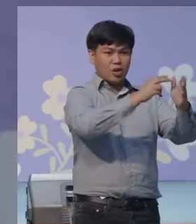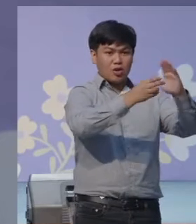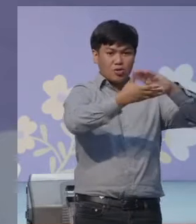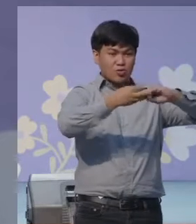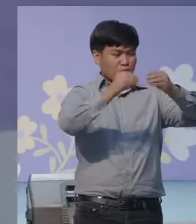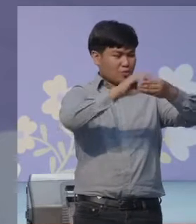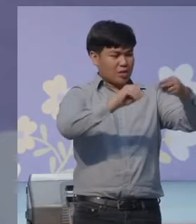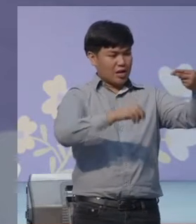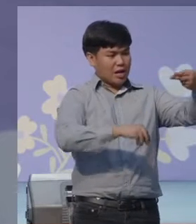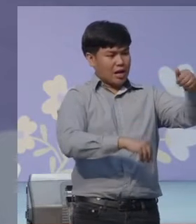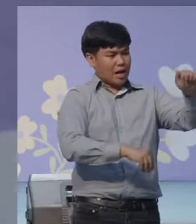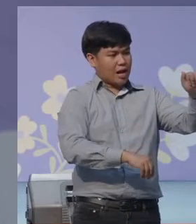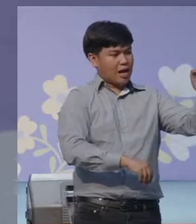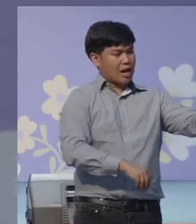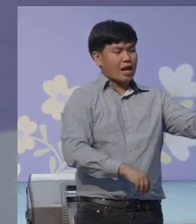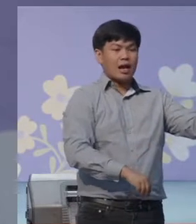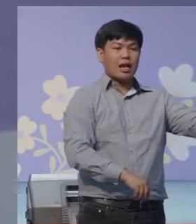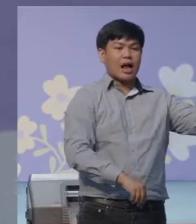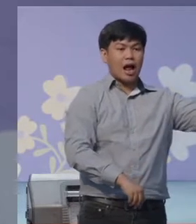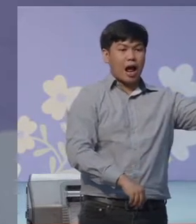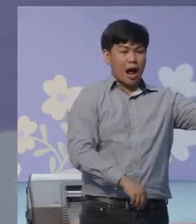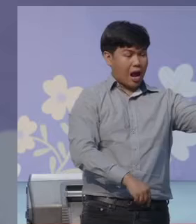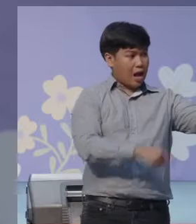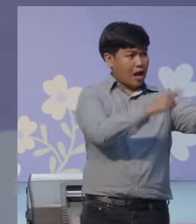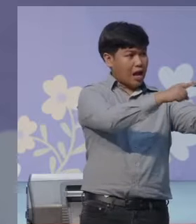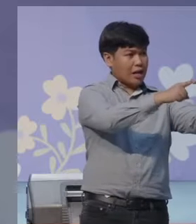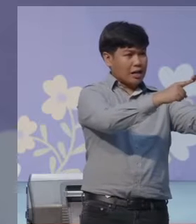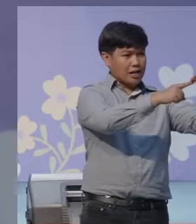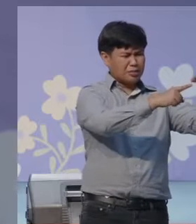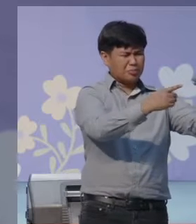Diyos. At ito ay ang